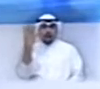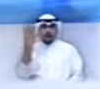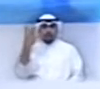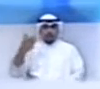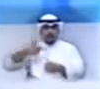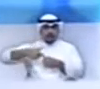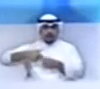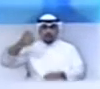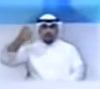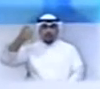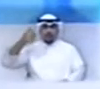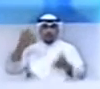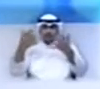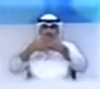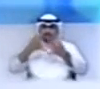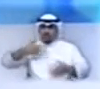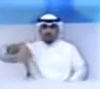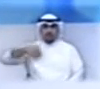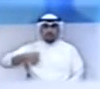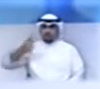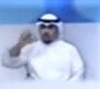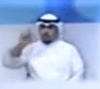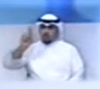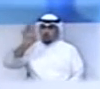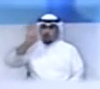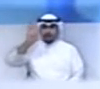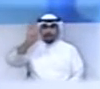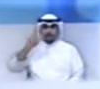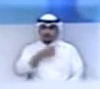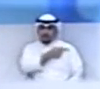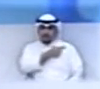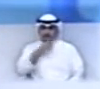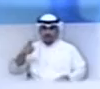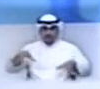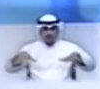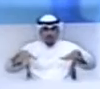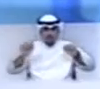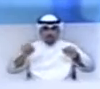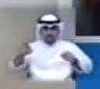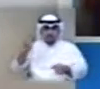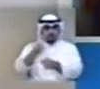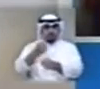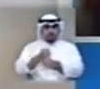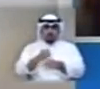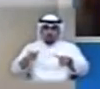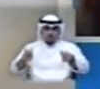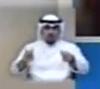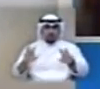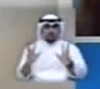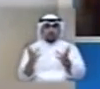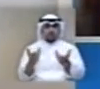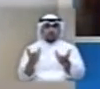مدى قد يؤثر هذا الإضراب على السوق المحلية والعالمية؟ هناك بوادر يعني إيجابية